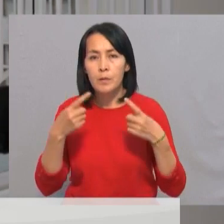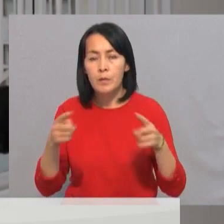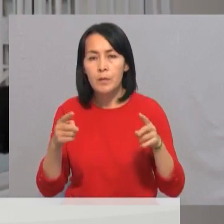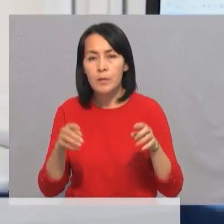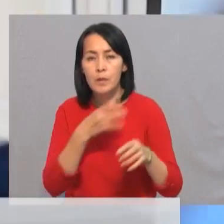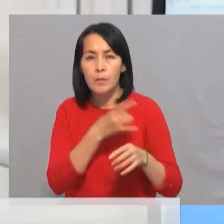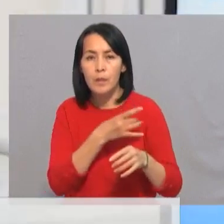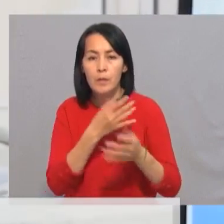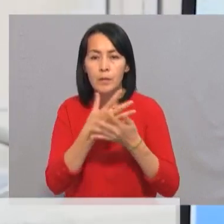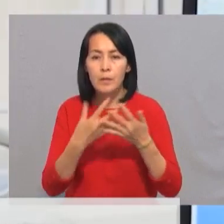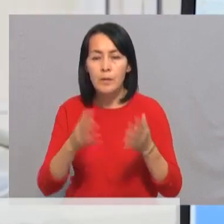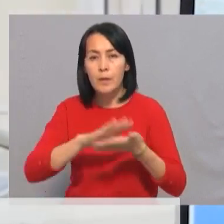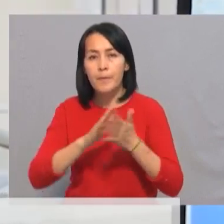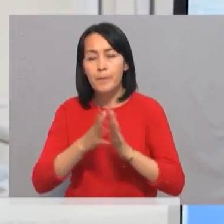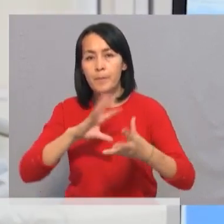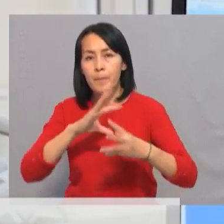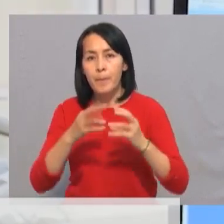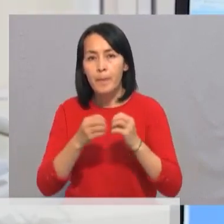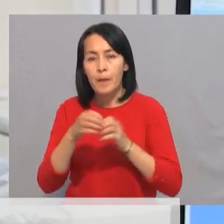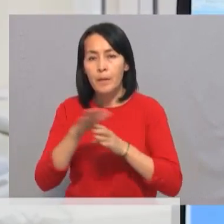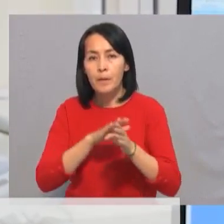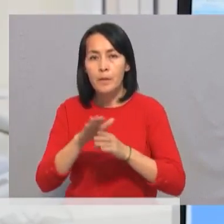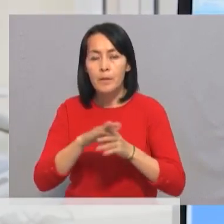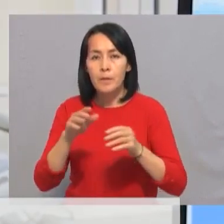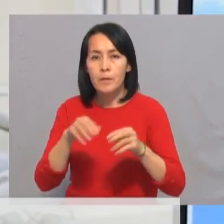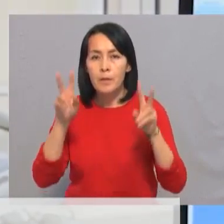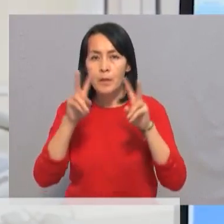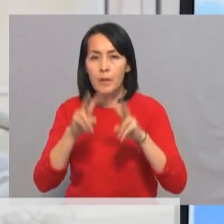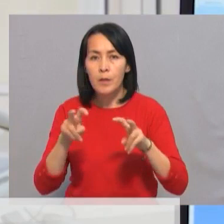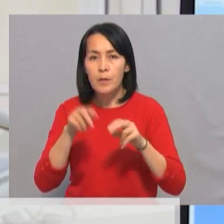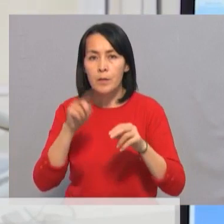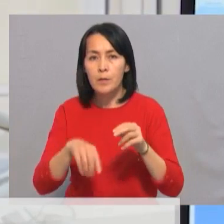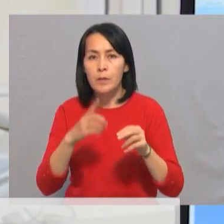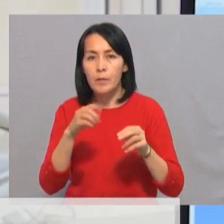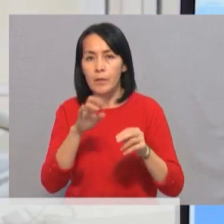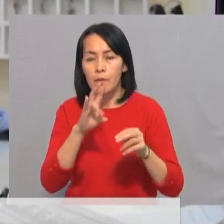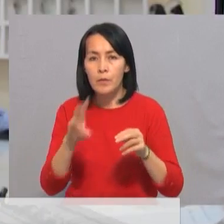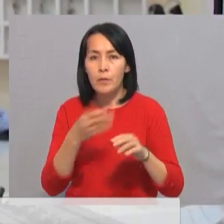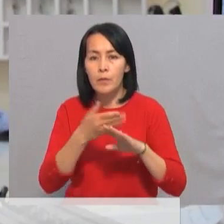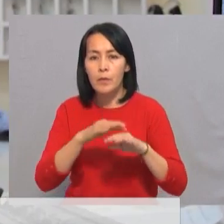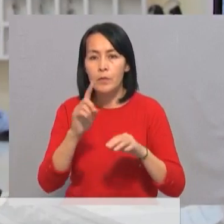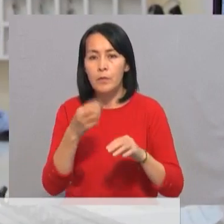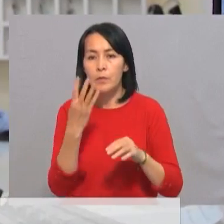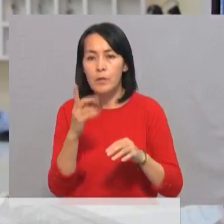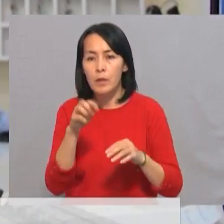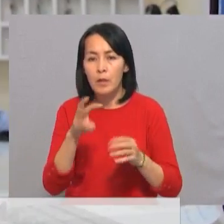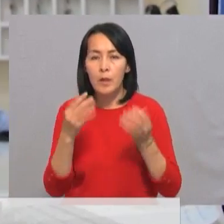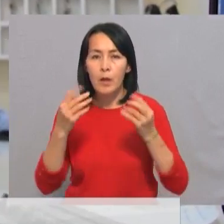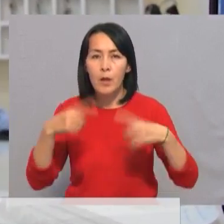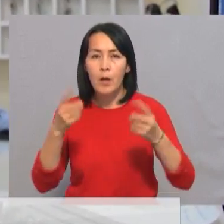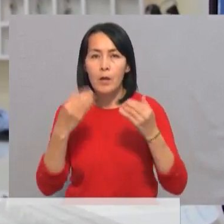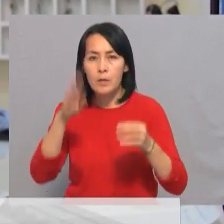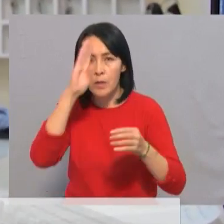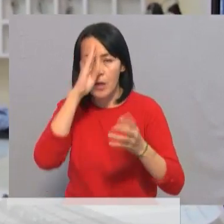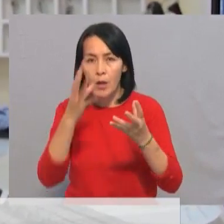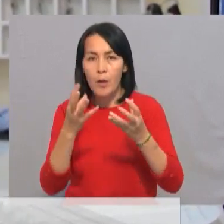веществом белого цвета. Согласно заключению проведенной экспертизы, изъятое является мефедроном весом 104 грамма. Установлено, что